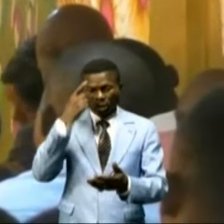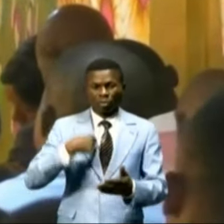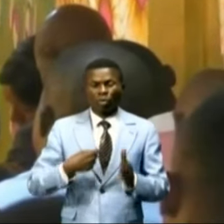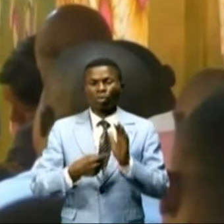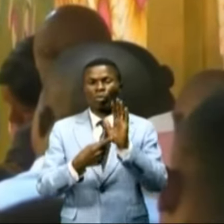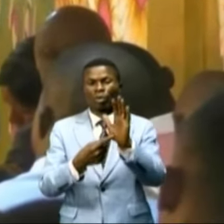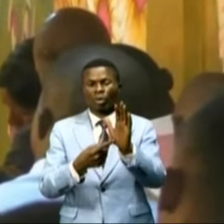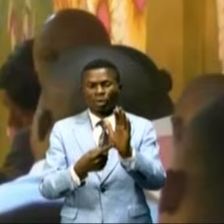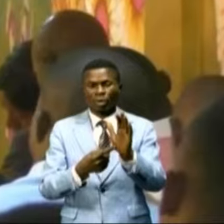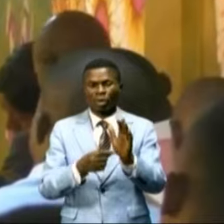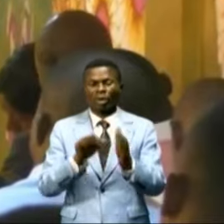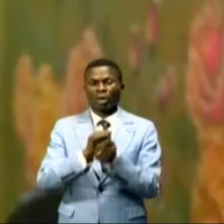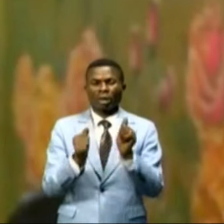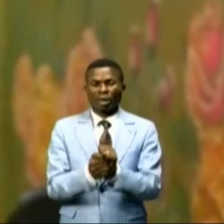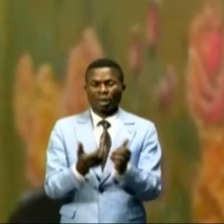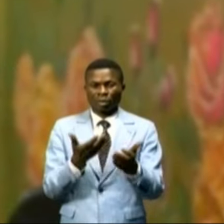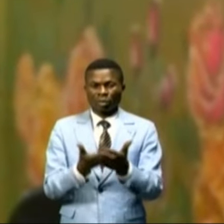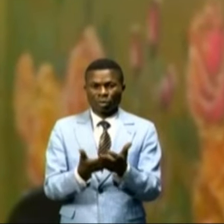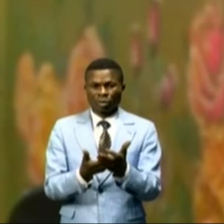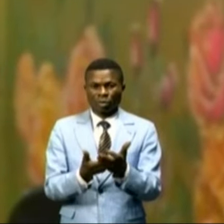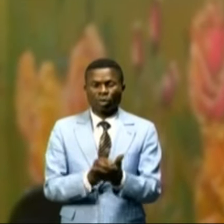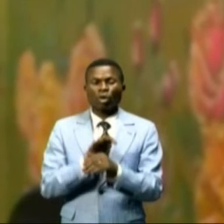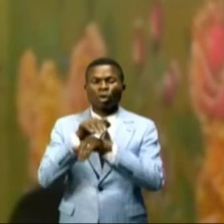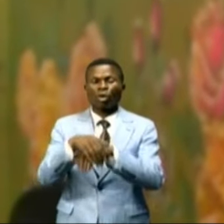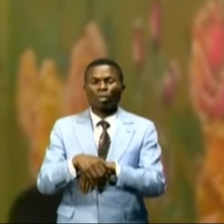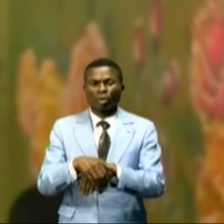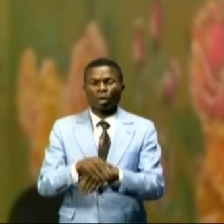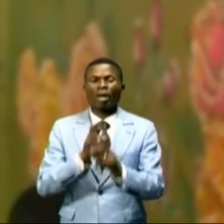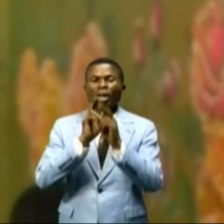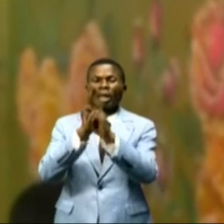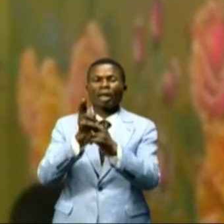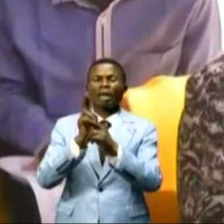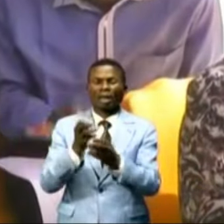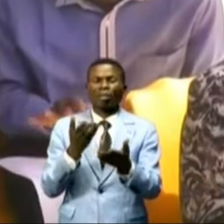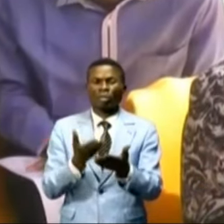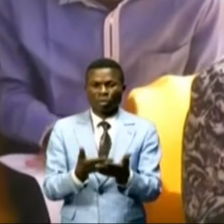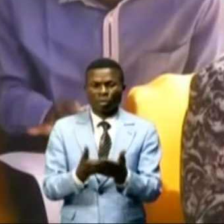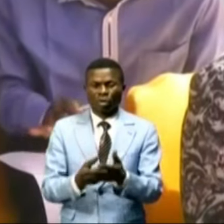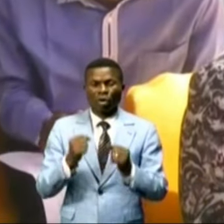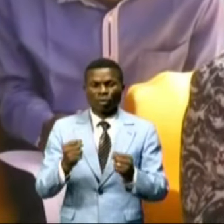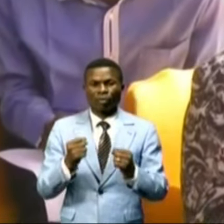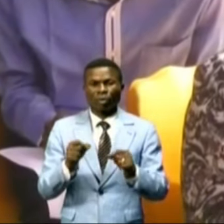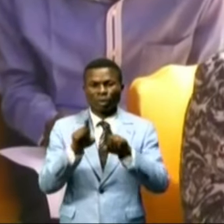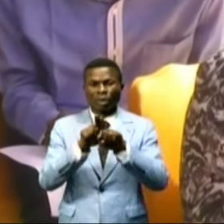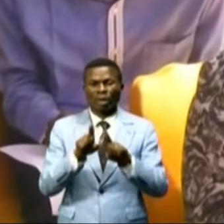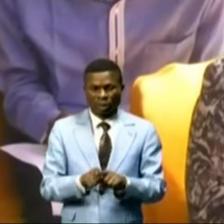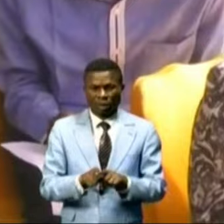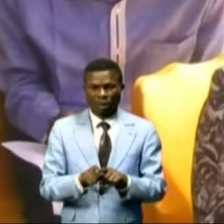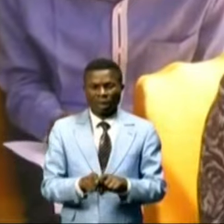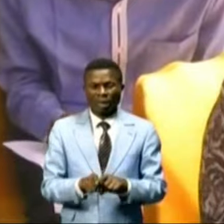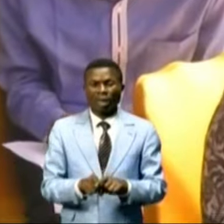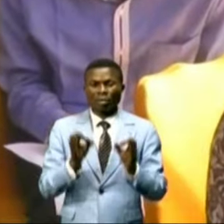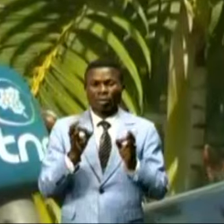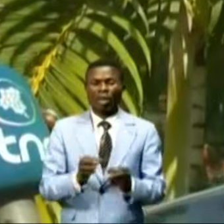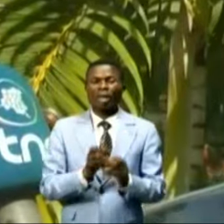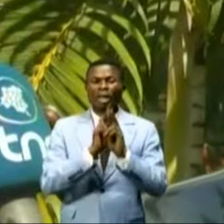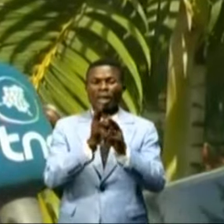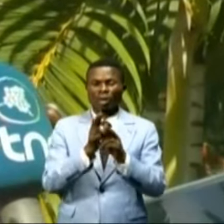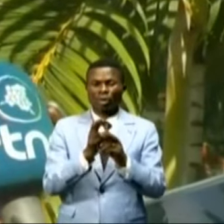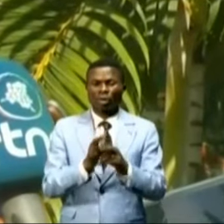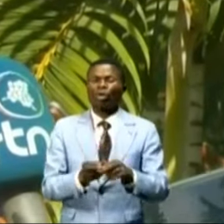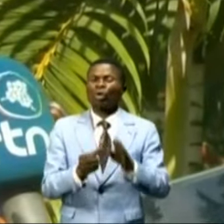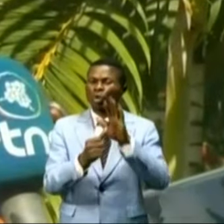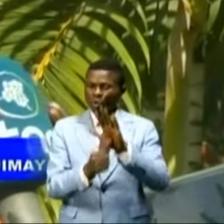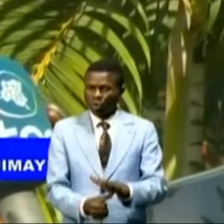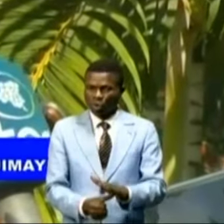que dans ces processus de lutte contre la déforestation, il y a un rapport de pouvoir fort, il y a en tout cas un rapport de domination qui